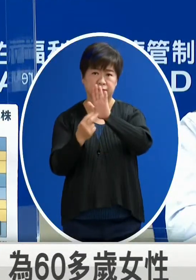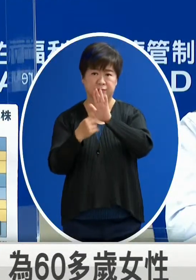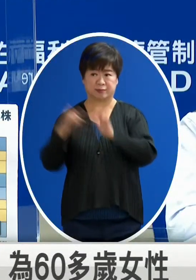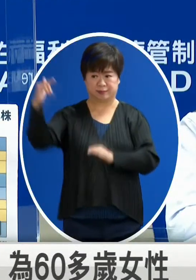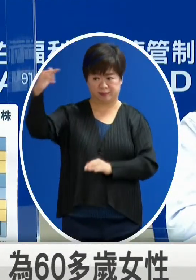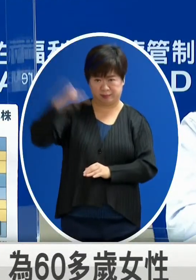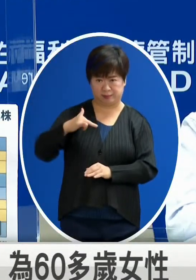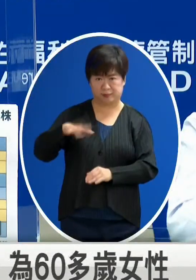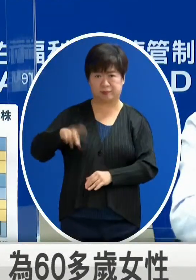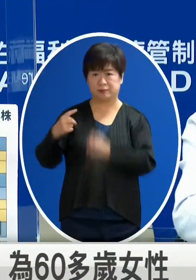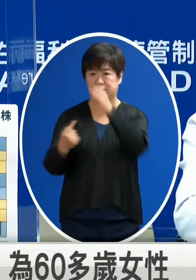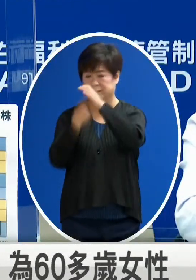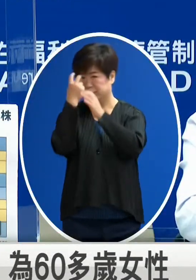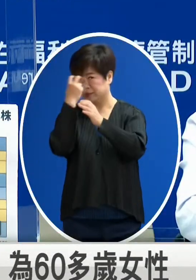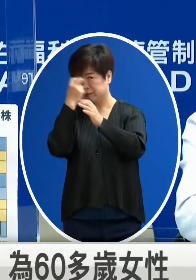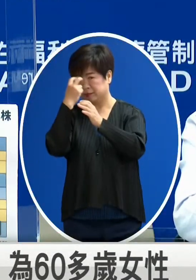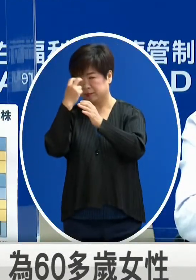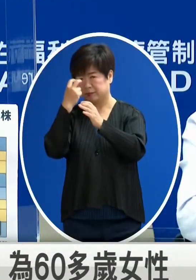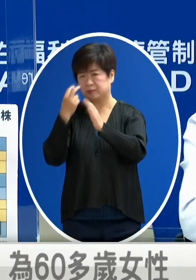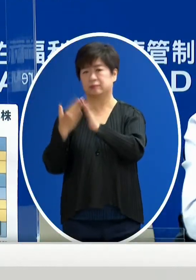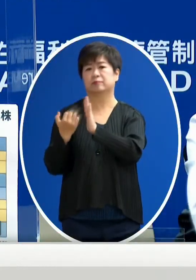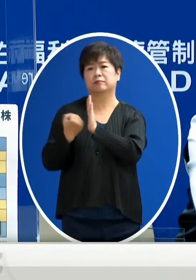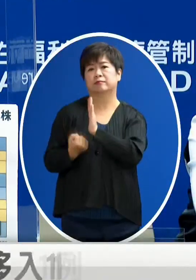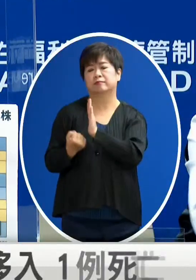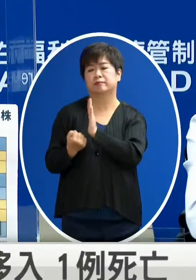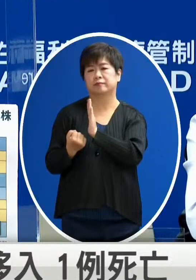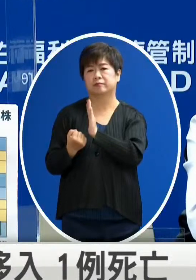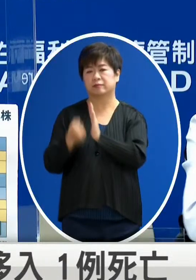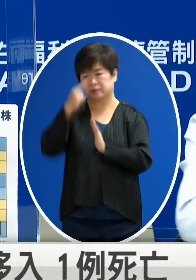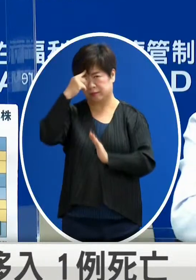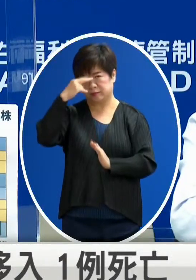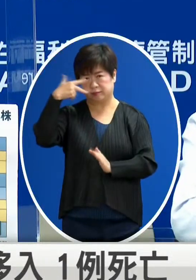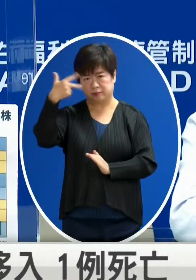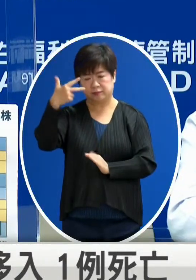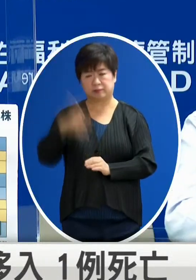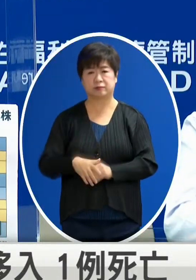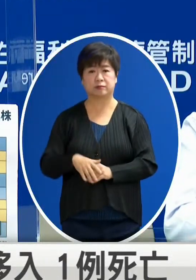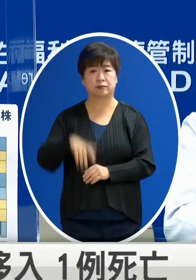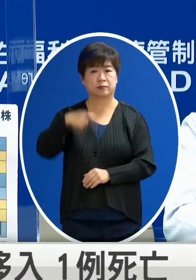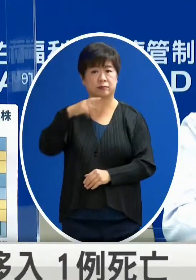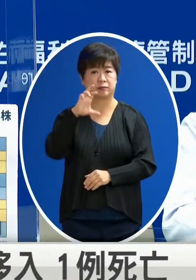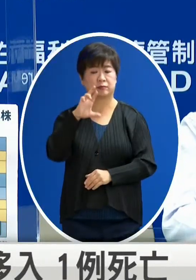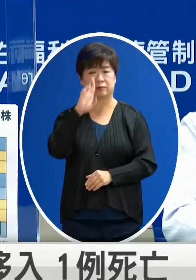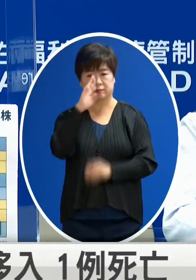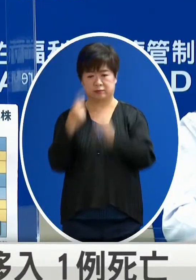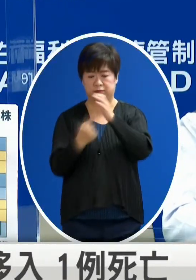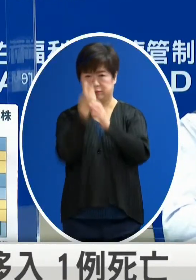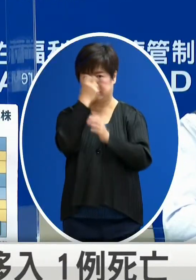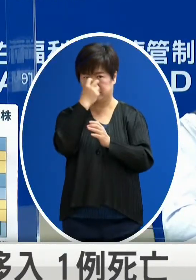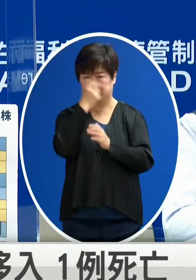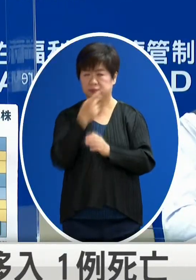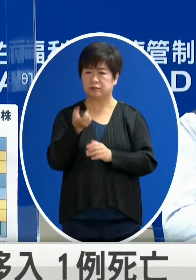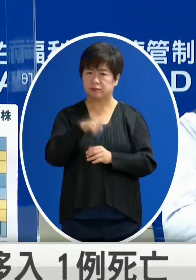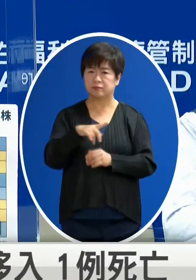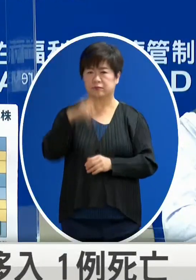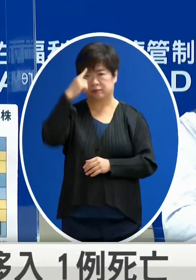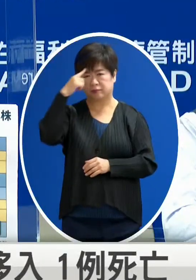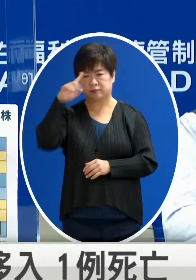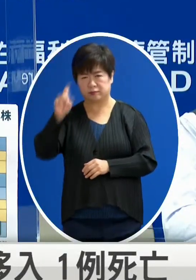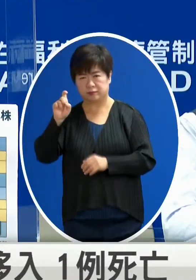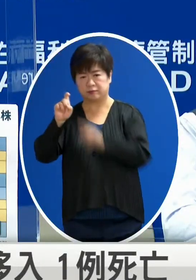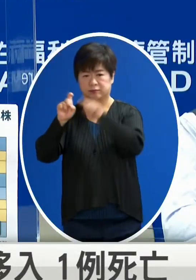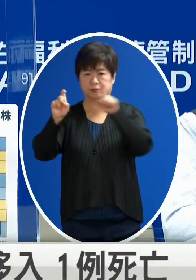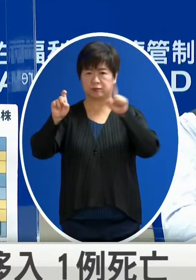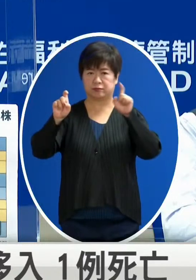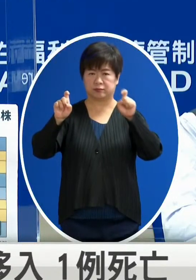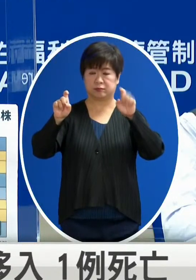检验。那中间里面，要7天要 PCR， 那第10天、第14天